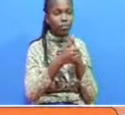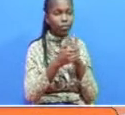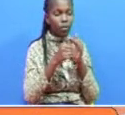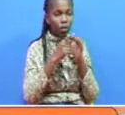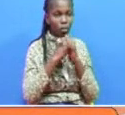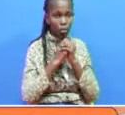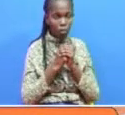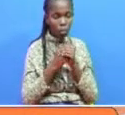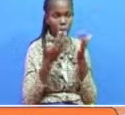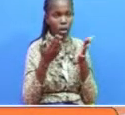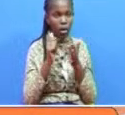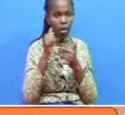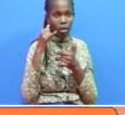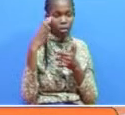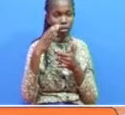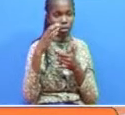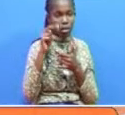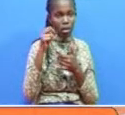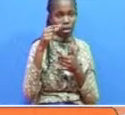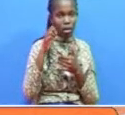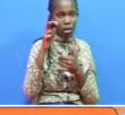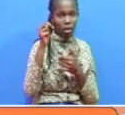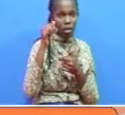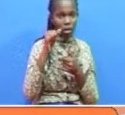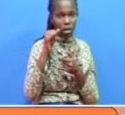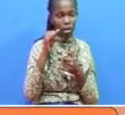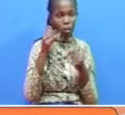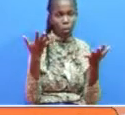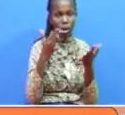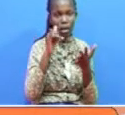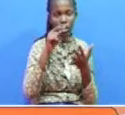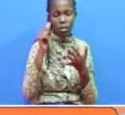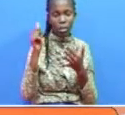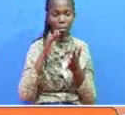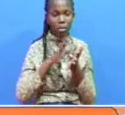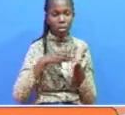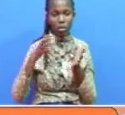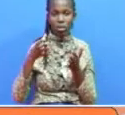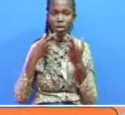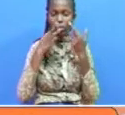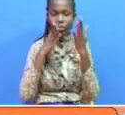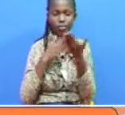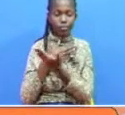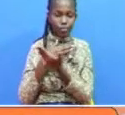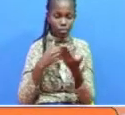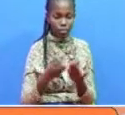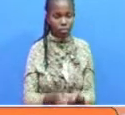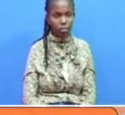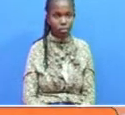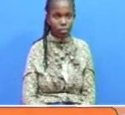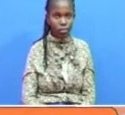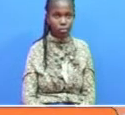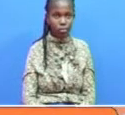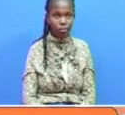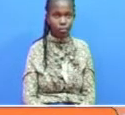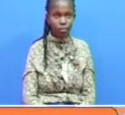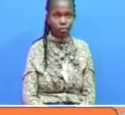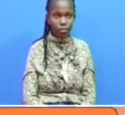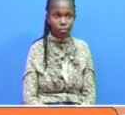udhaidhi kanisa ni wa ya isingengi ulawi yata ni kaunti ni ya Masaku. Daniel Mwangela nukutuelesia.